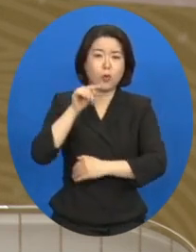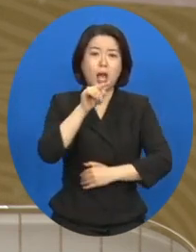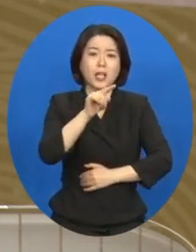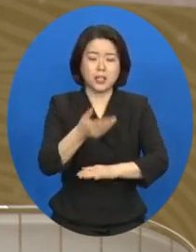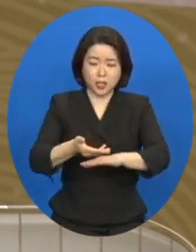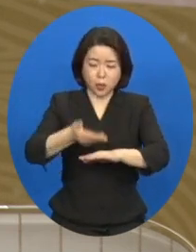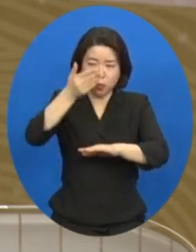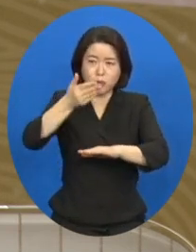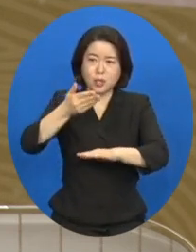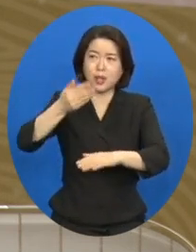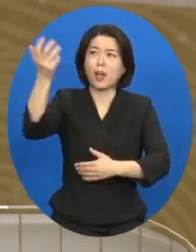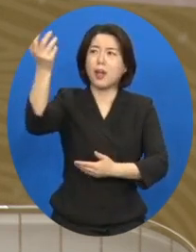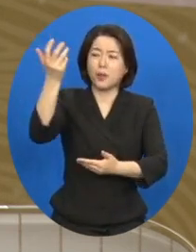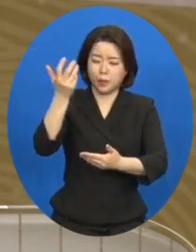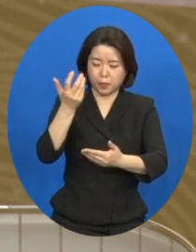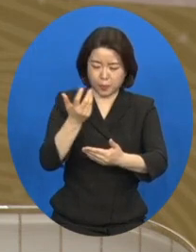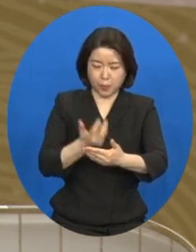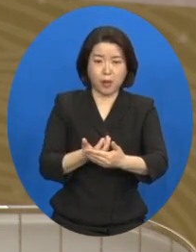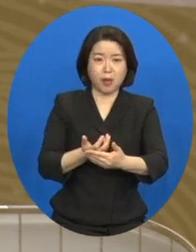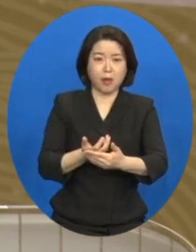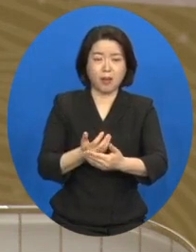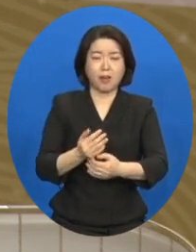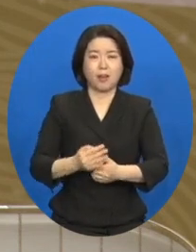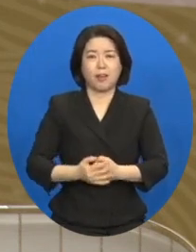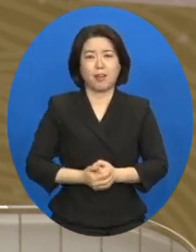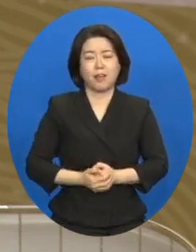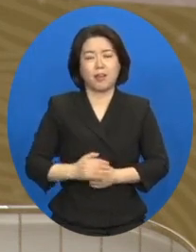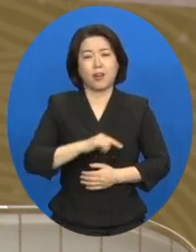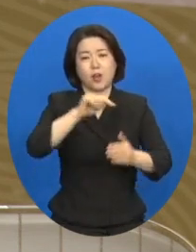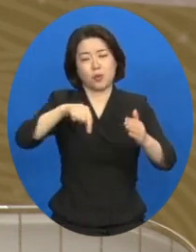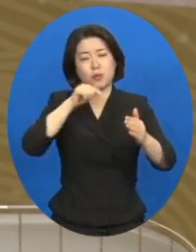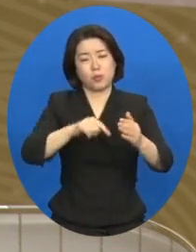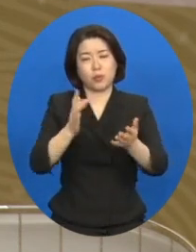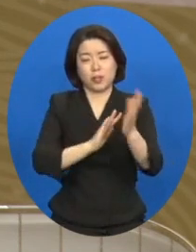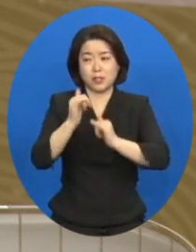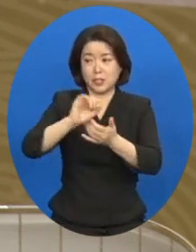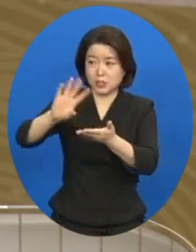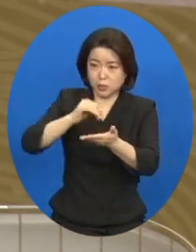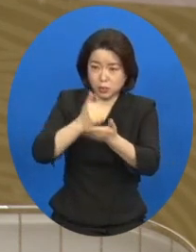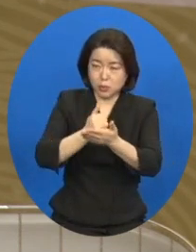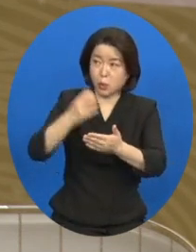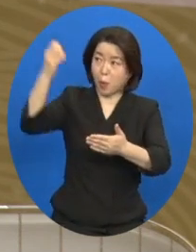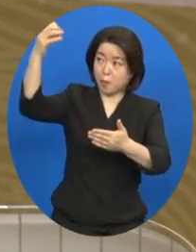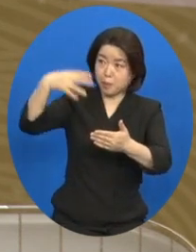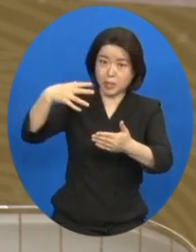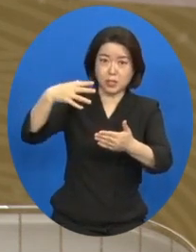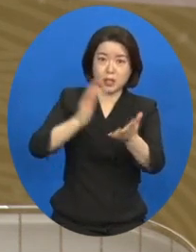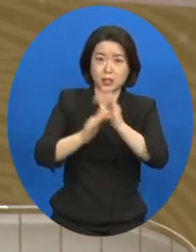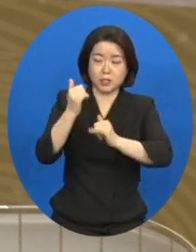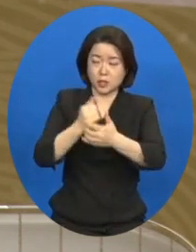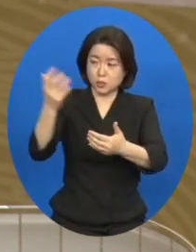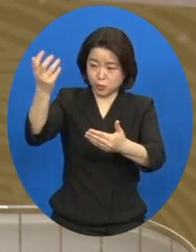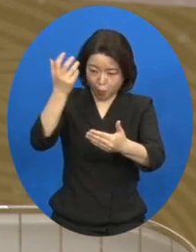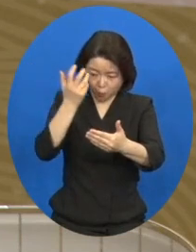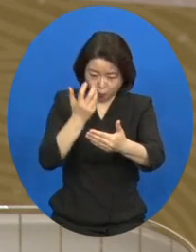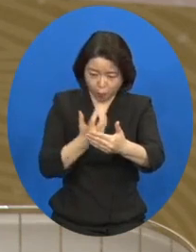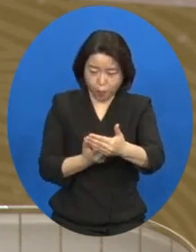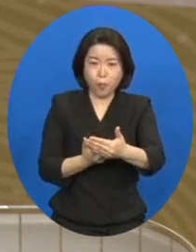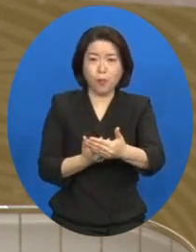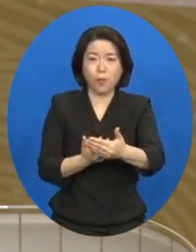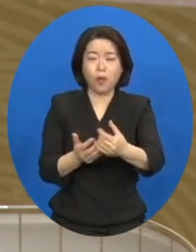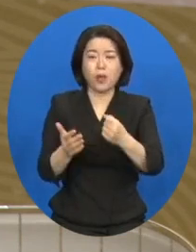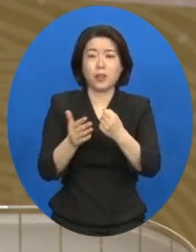위에 임하였음이니라. 우리 가운데 예수 그리스도, 빛이신 예수 그리스도께서 우리 가운데